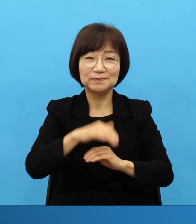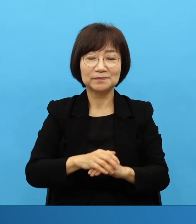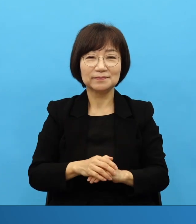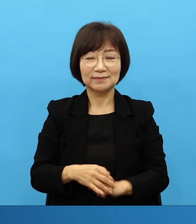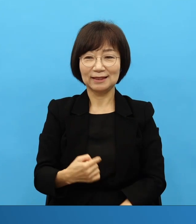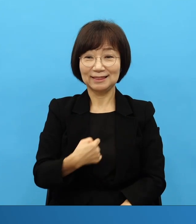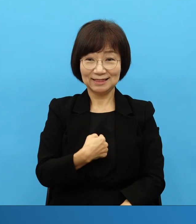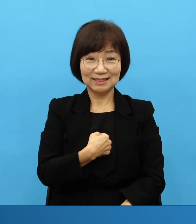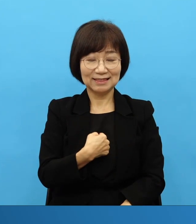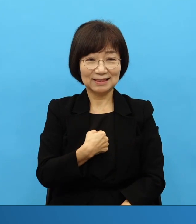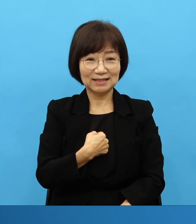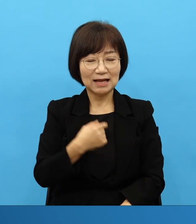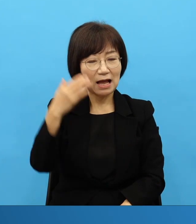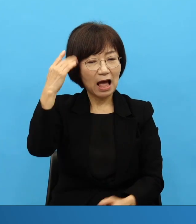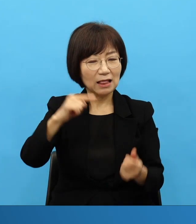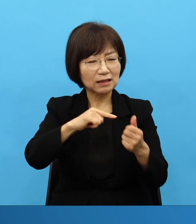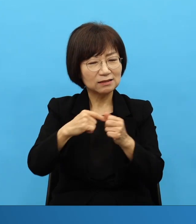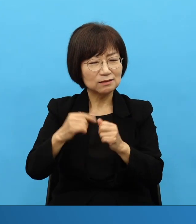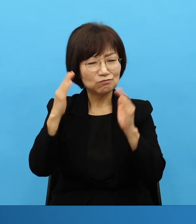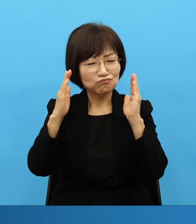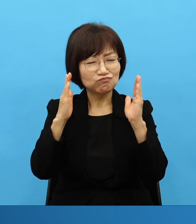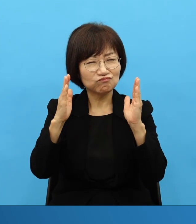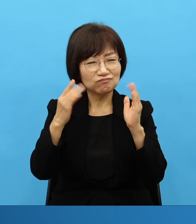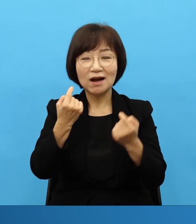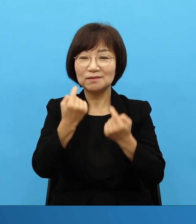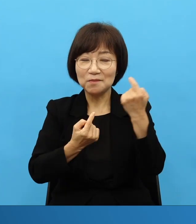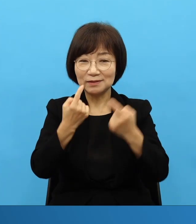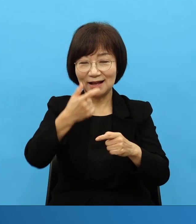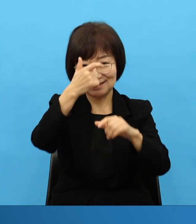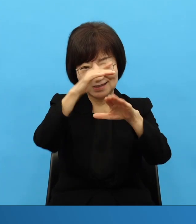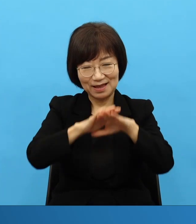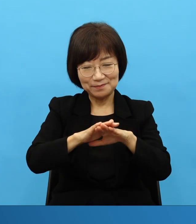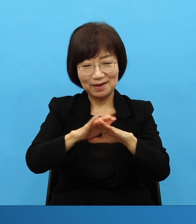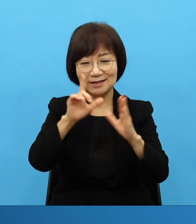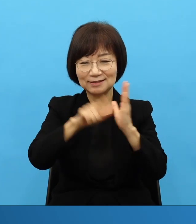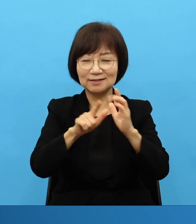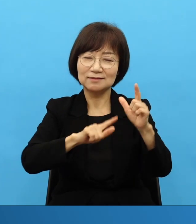그런데 나는 한글 공부보다는 예배드리는 시간이 더 좋아.